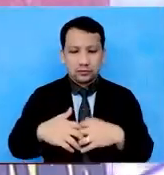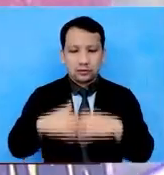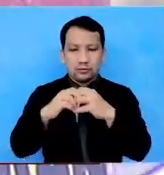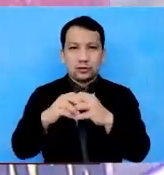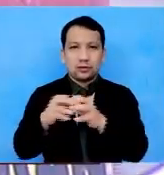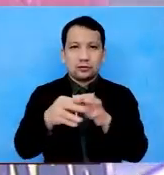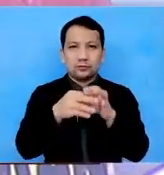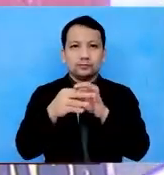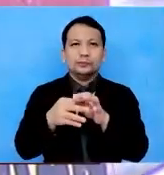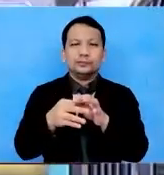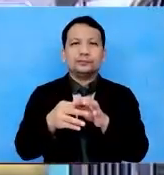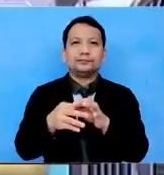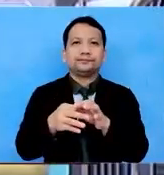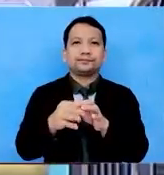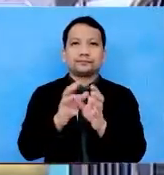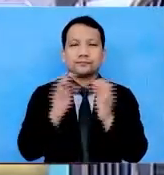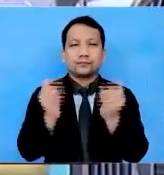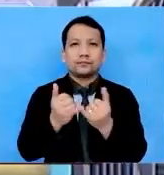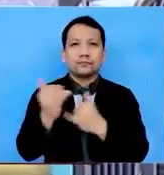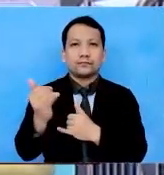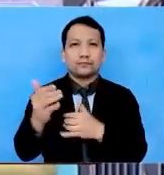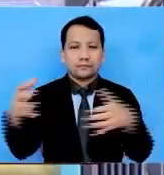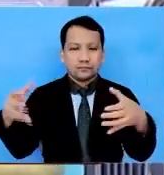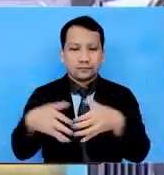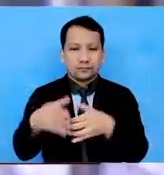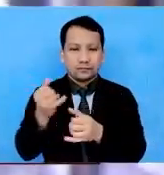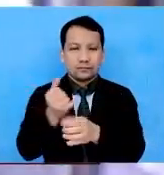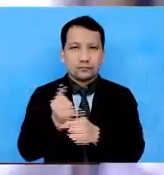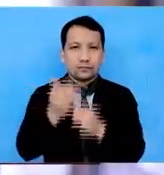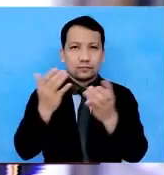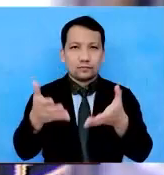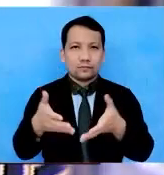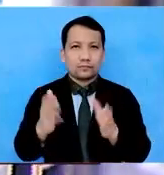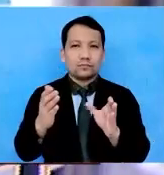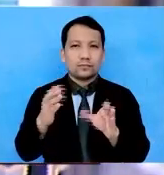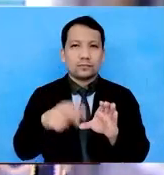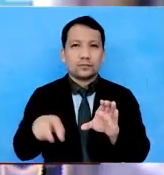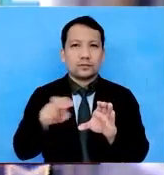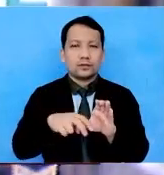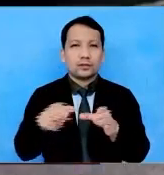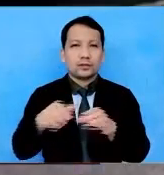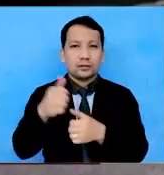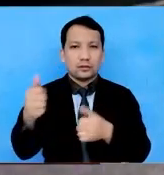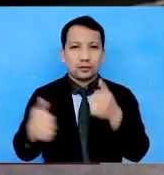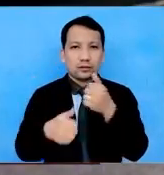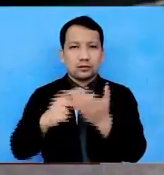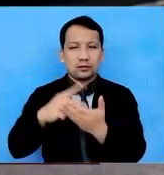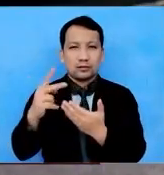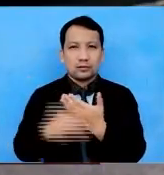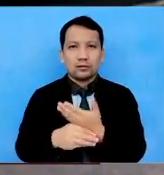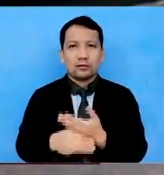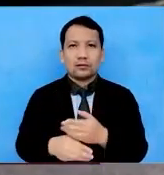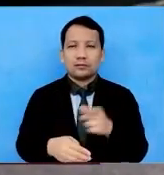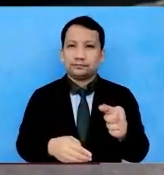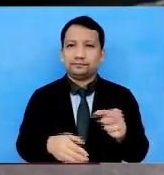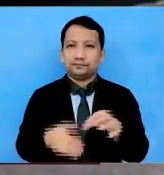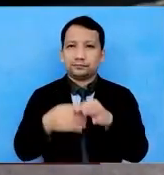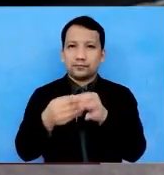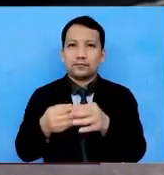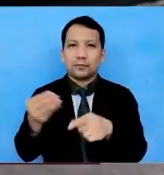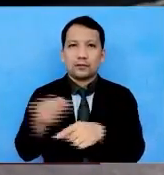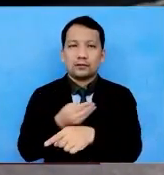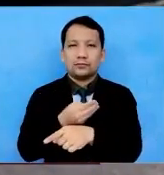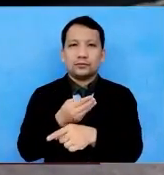kooperatiba o ng mga korporasyon na tipunin ng mga tsuper na papayagang makapasada sa ilalim ng programa. Bukod sa pagbibigay ng modernong